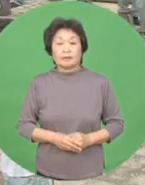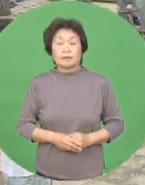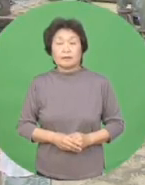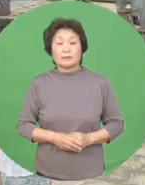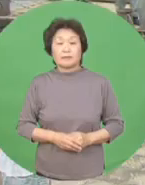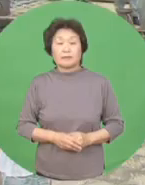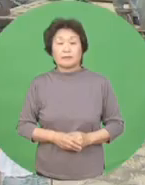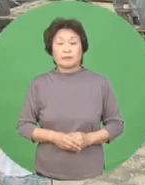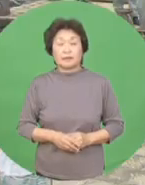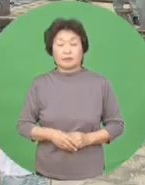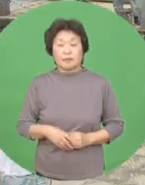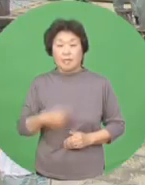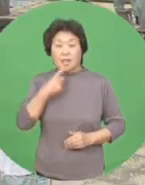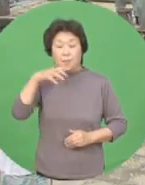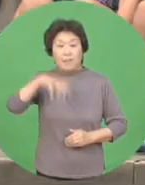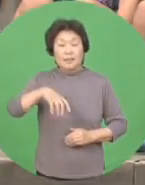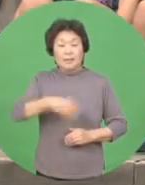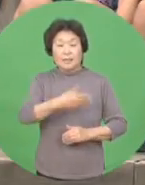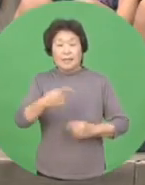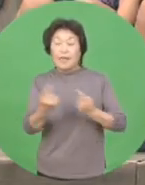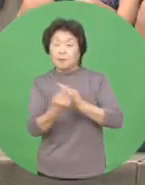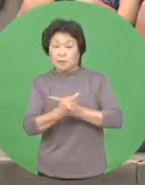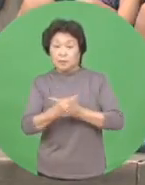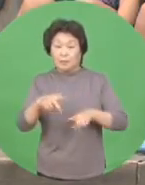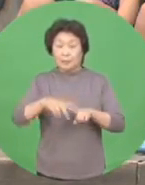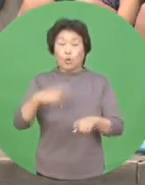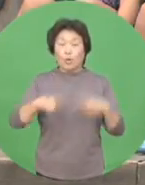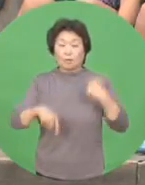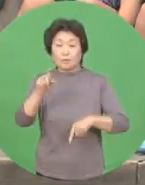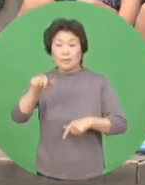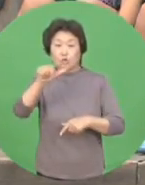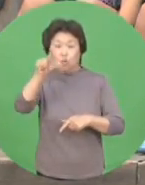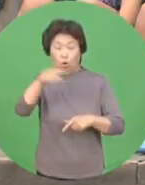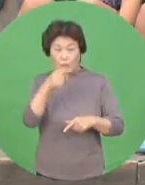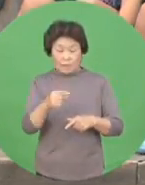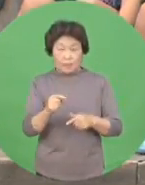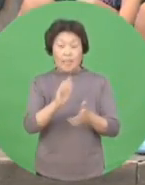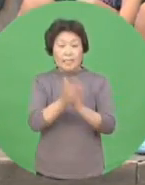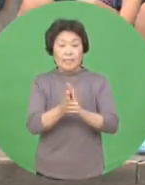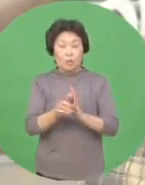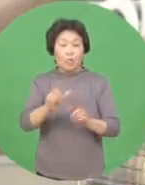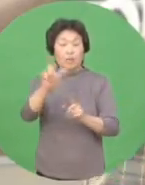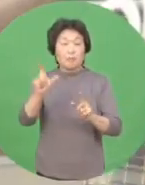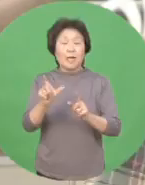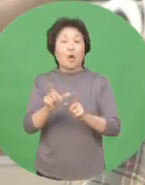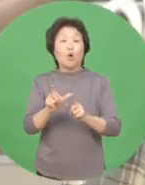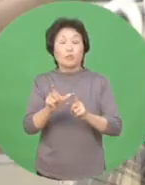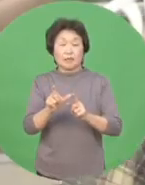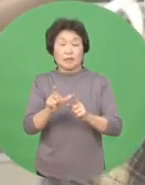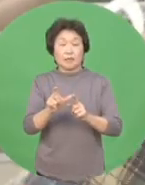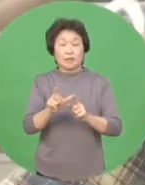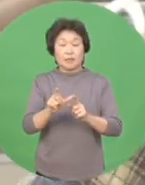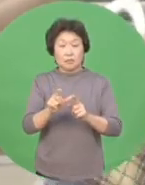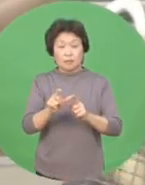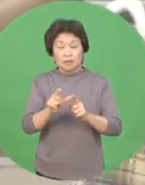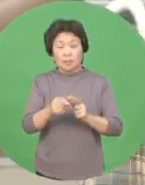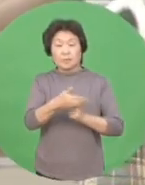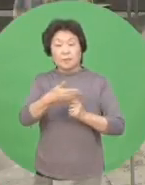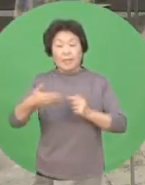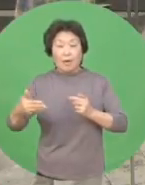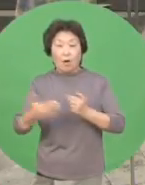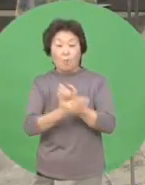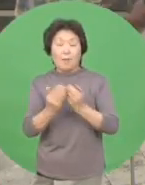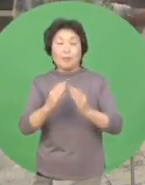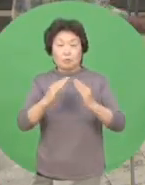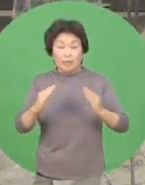マルシェで川武神には小学生15人と県や NPO 法人新町川を守る会などから合わ